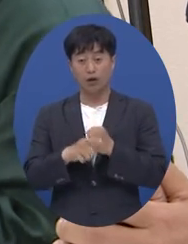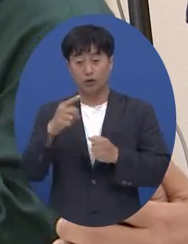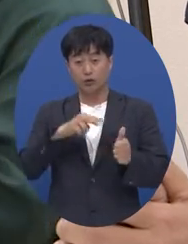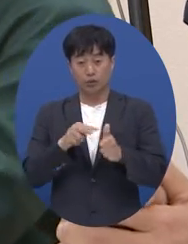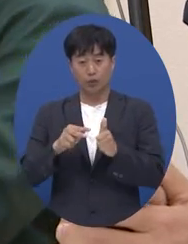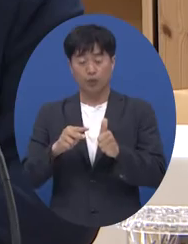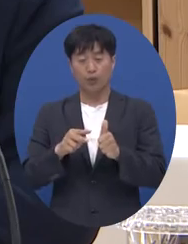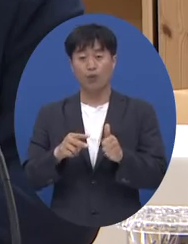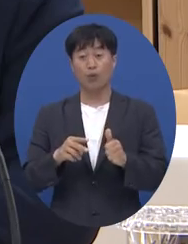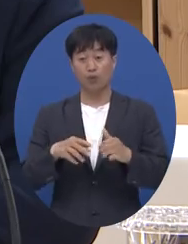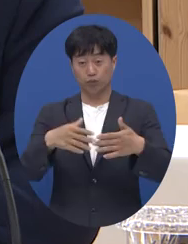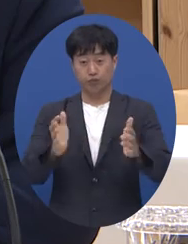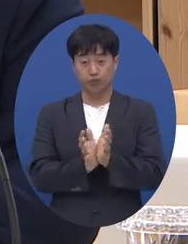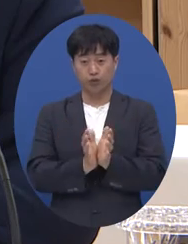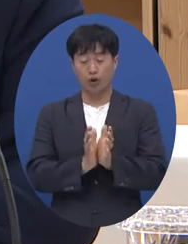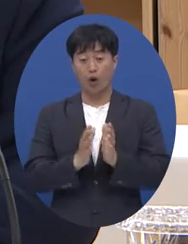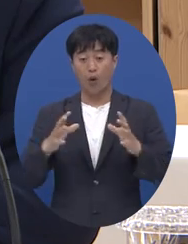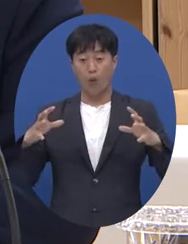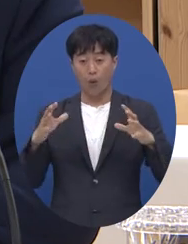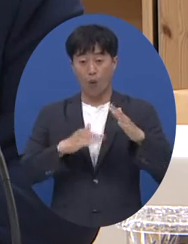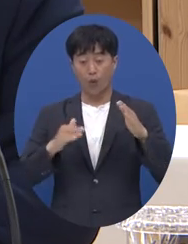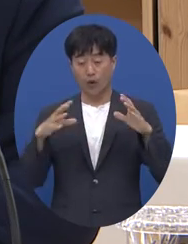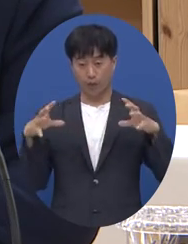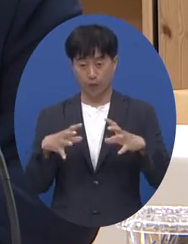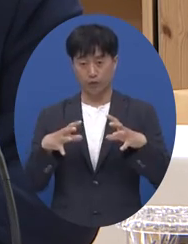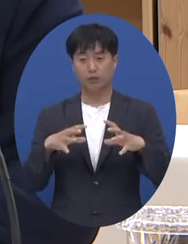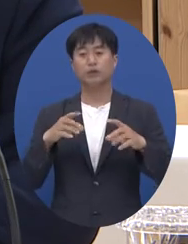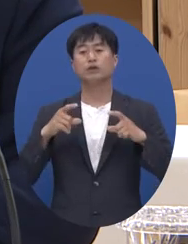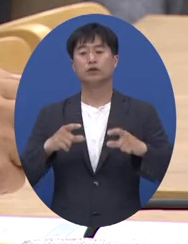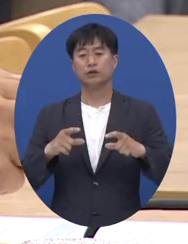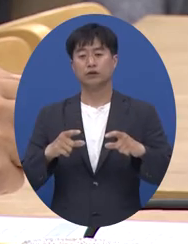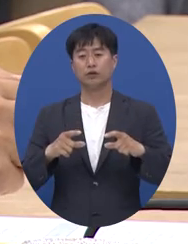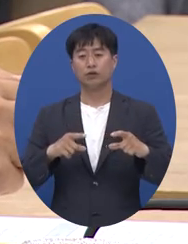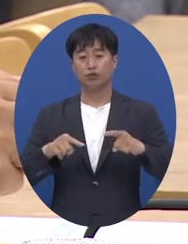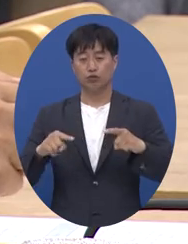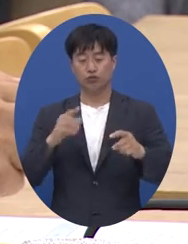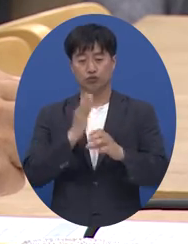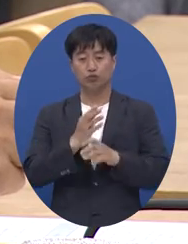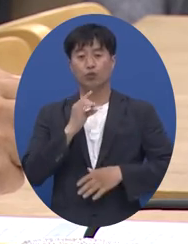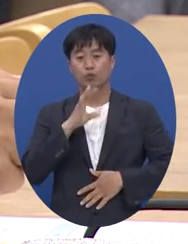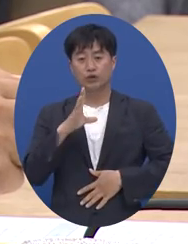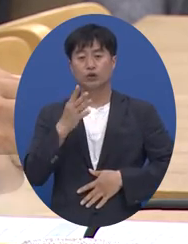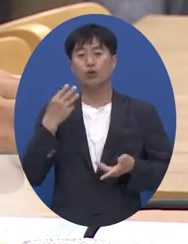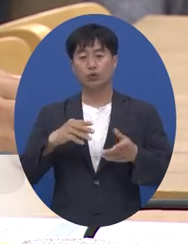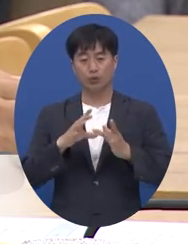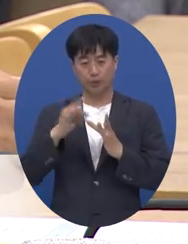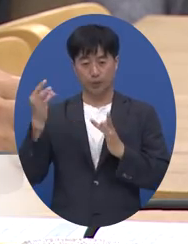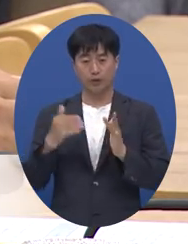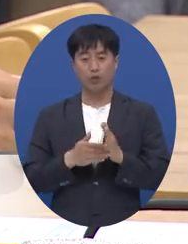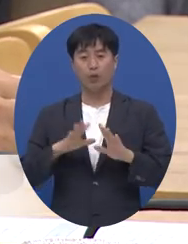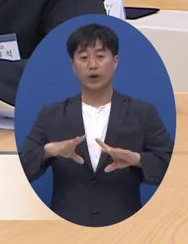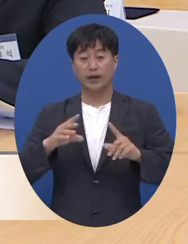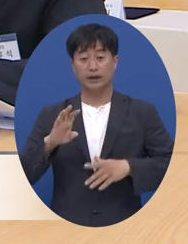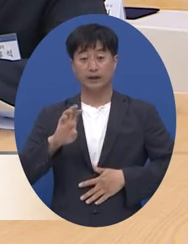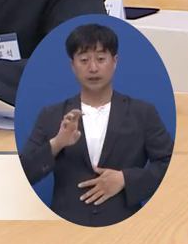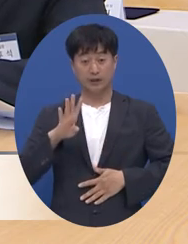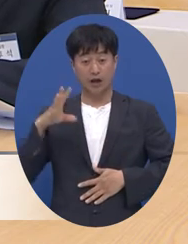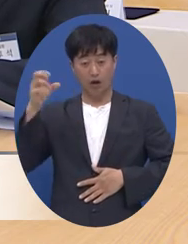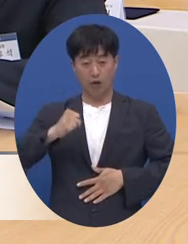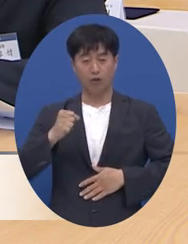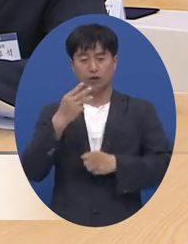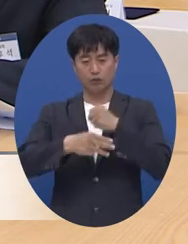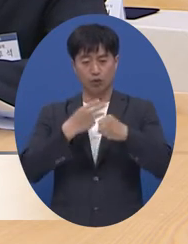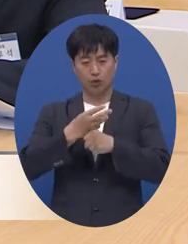과학기술정보통신부가 공모한 이번 사업은 지방자치단체로는 유일하게 경기도가 선정됐습니다. 올해 44억 원을 시작으로 3년 동안